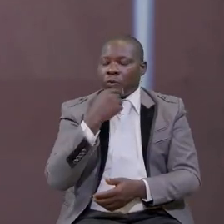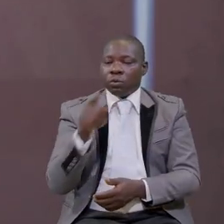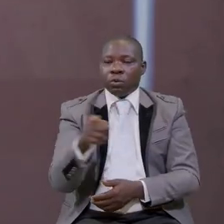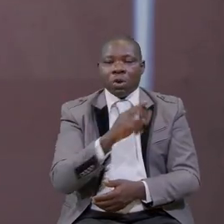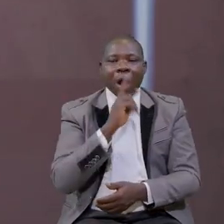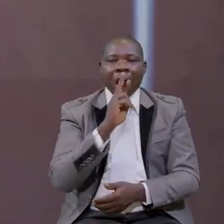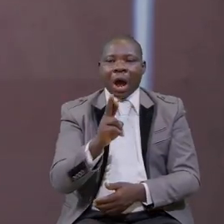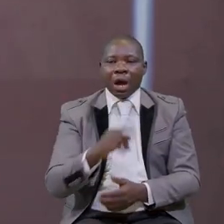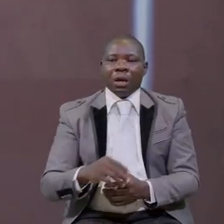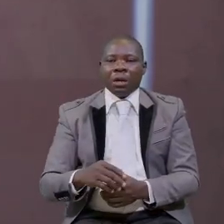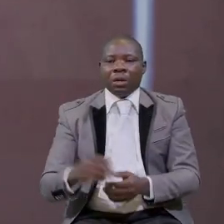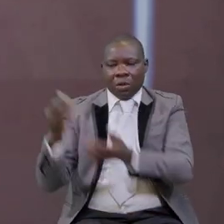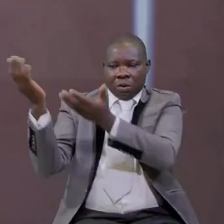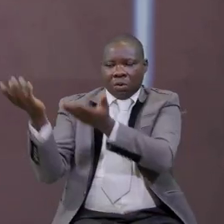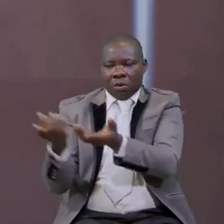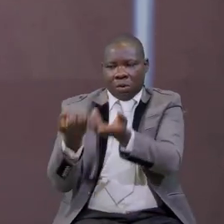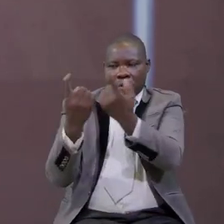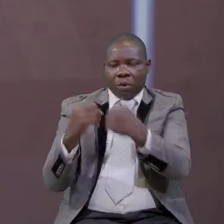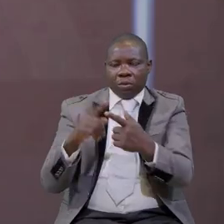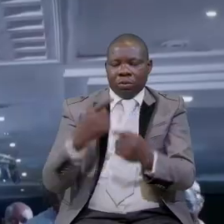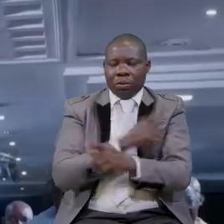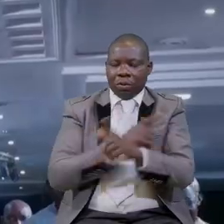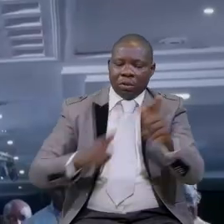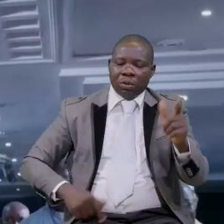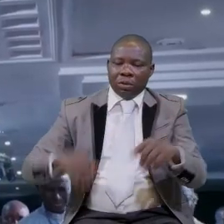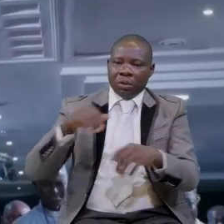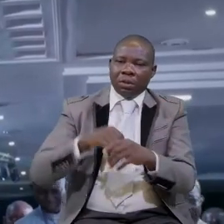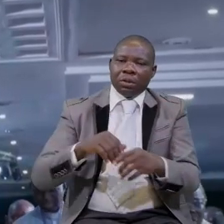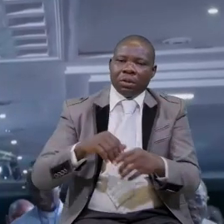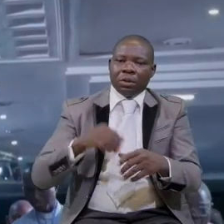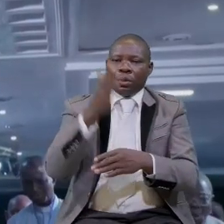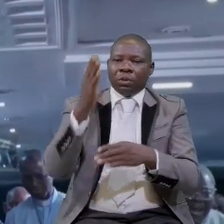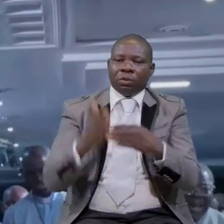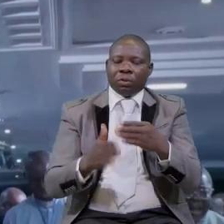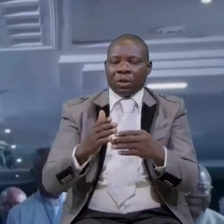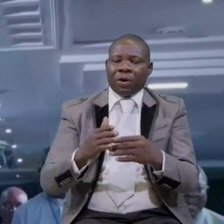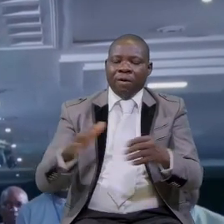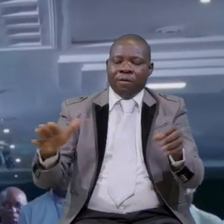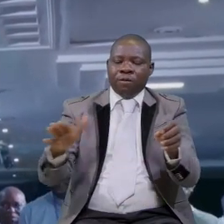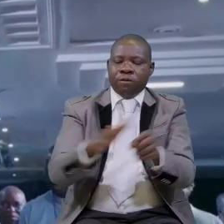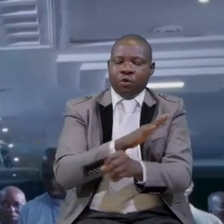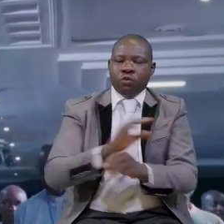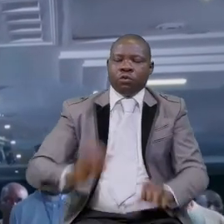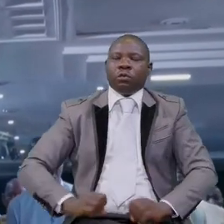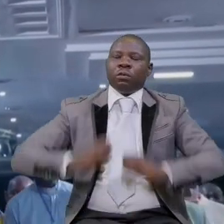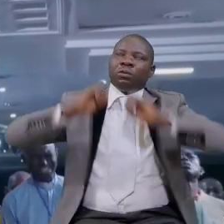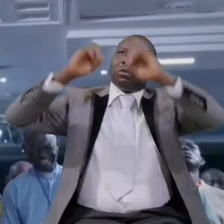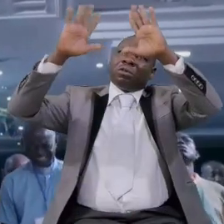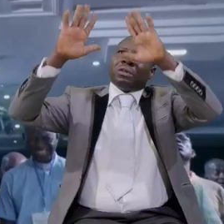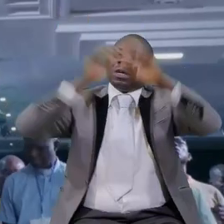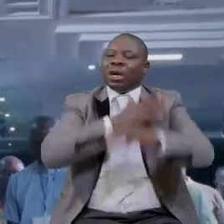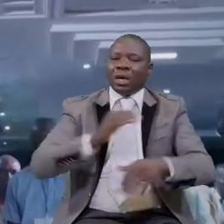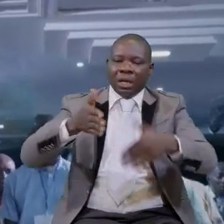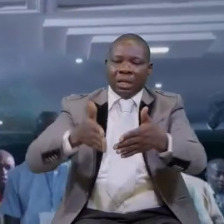tu es, viens au Seigneur dans la soumission absolue et